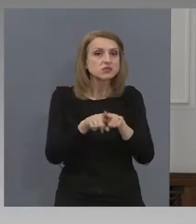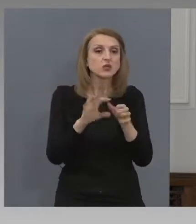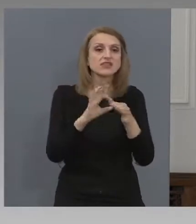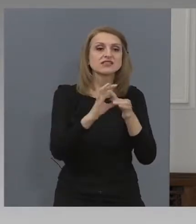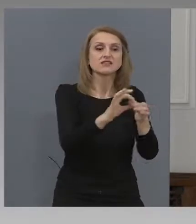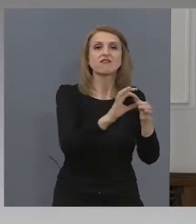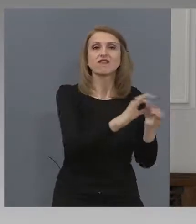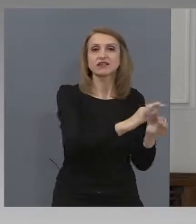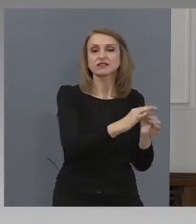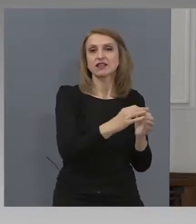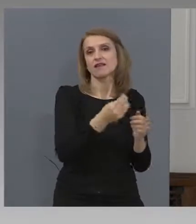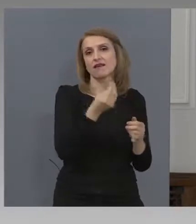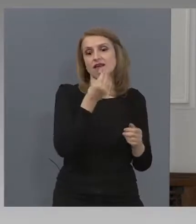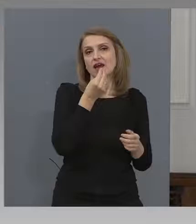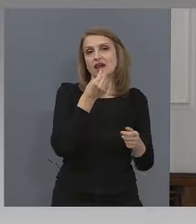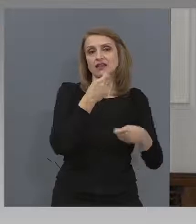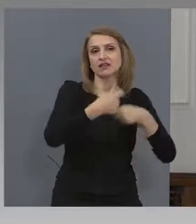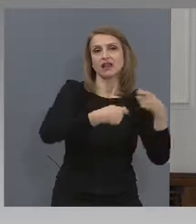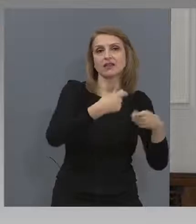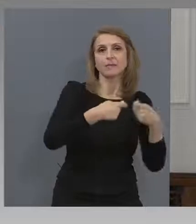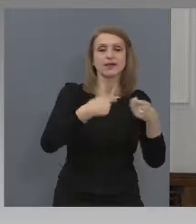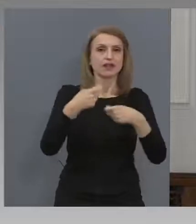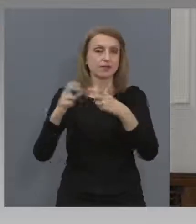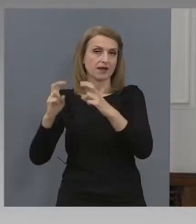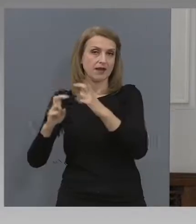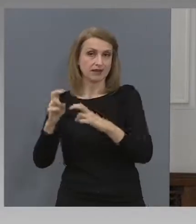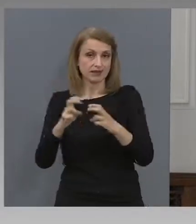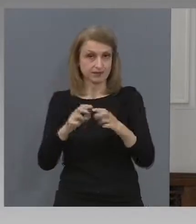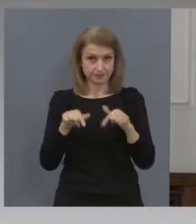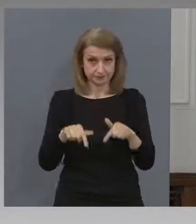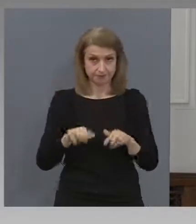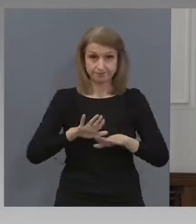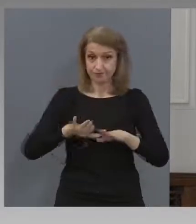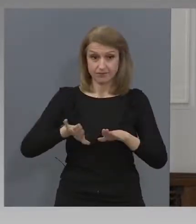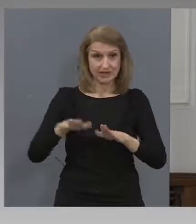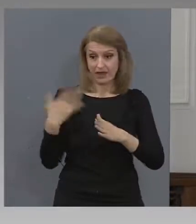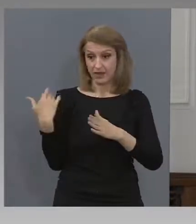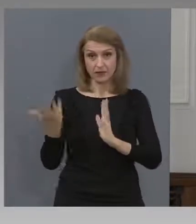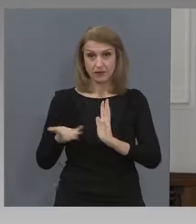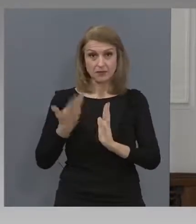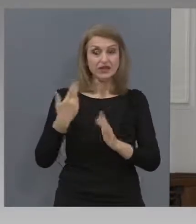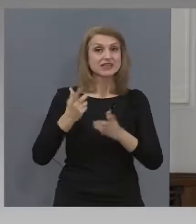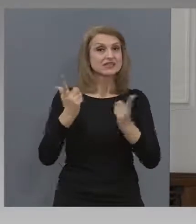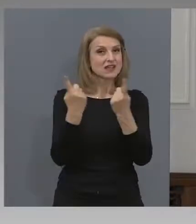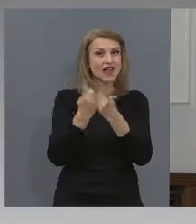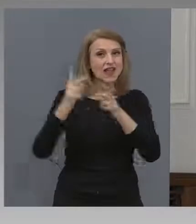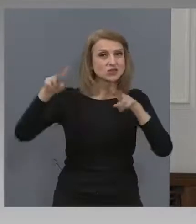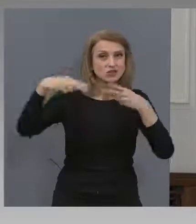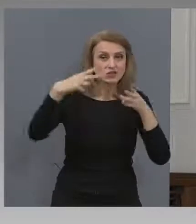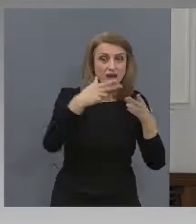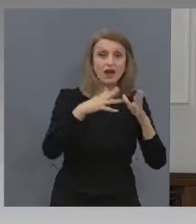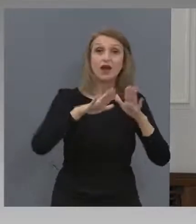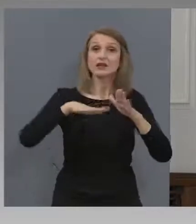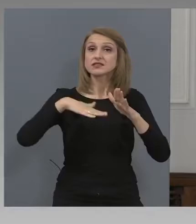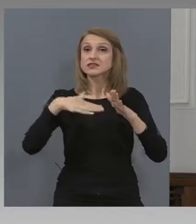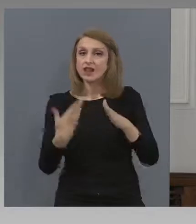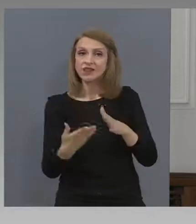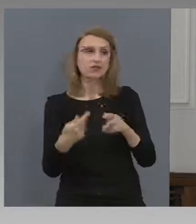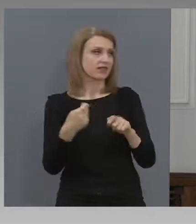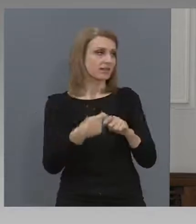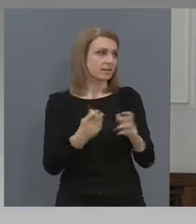тях, разбира се, хранителни предприятия. След тази среща веднага бе проведена среща с колегите, с които сме